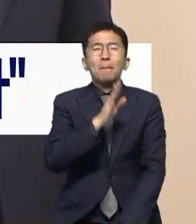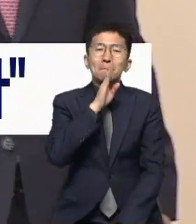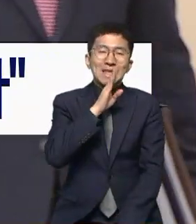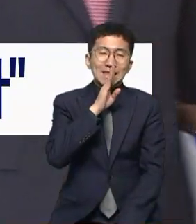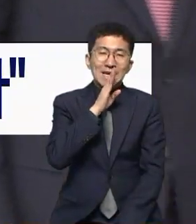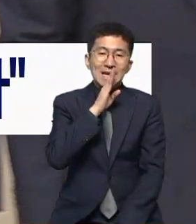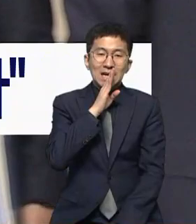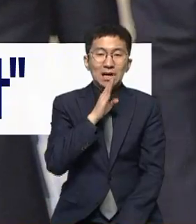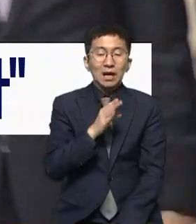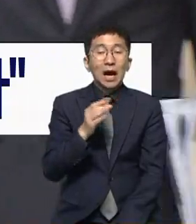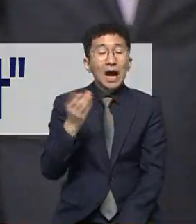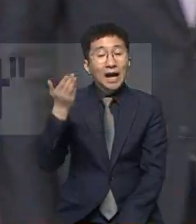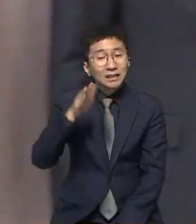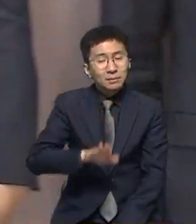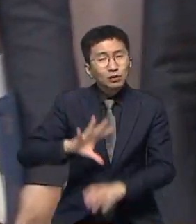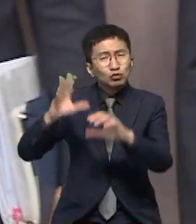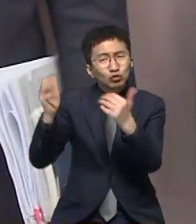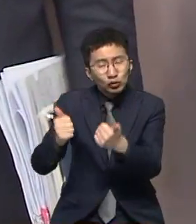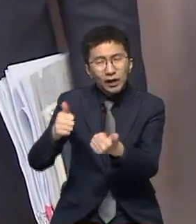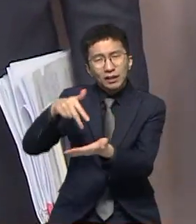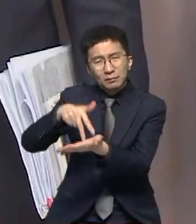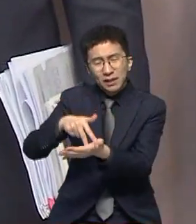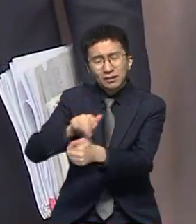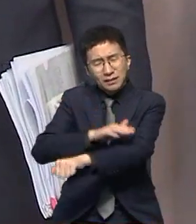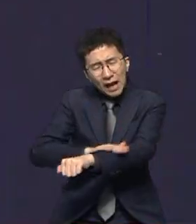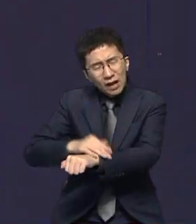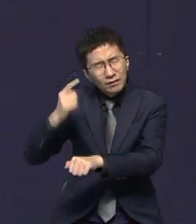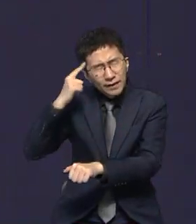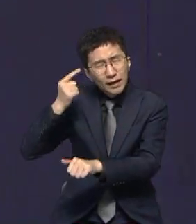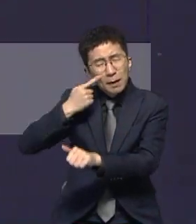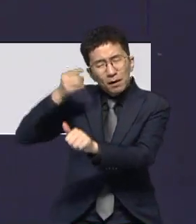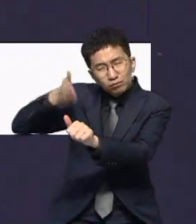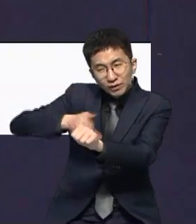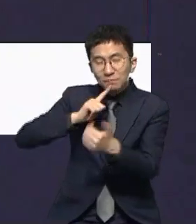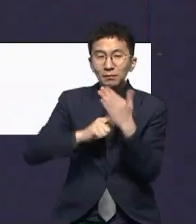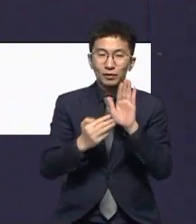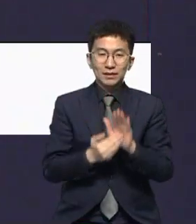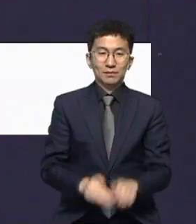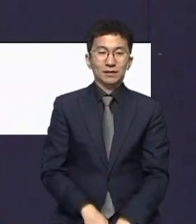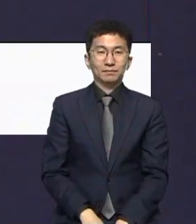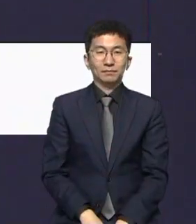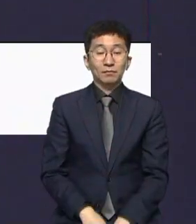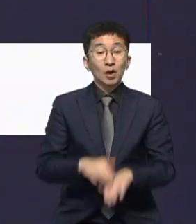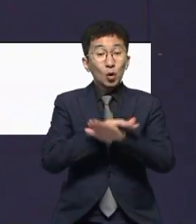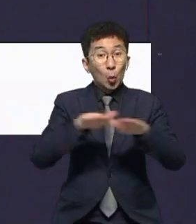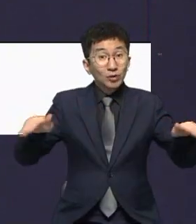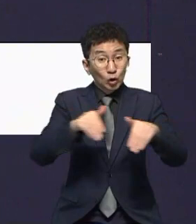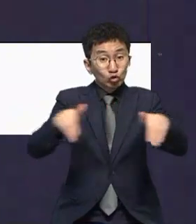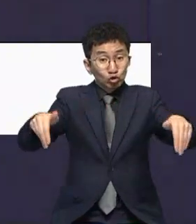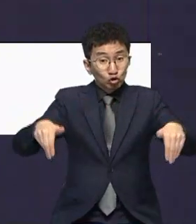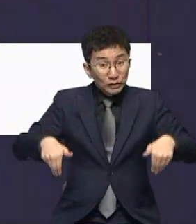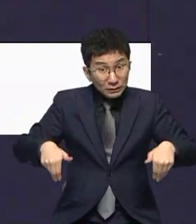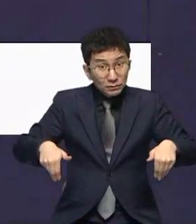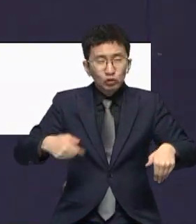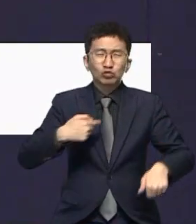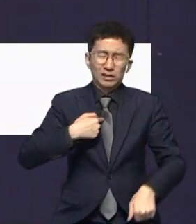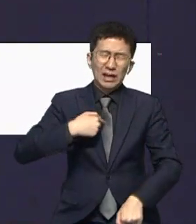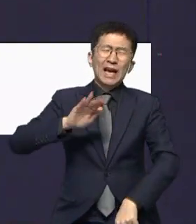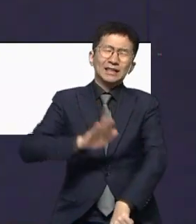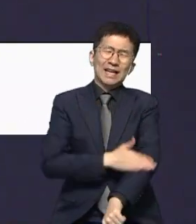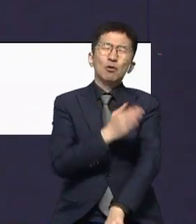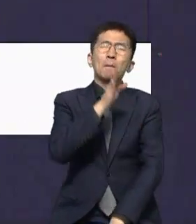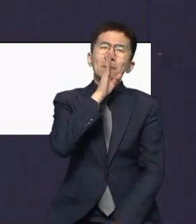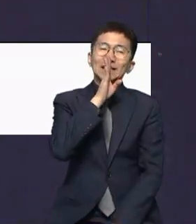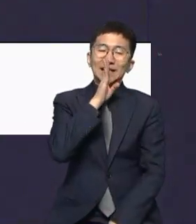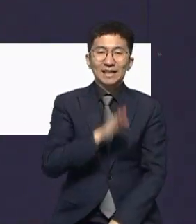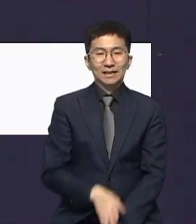중재안 재고를 국회에 요청했습니다. 공정성, 중립성 논란에서 자유롭지